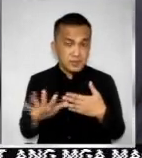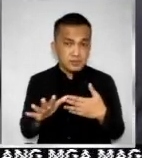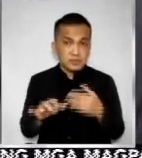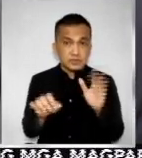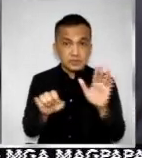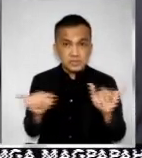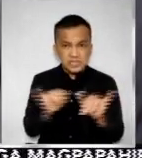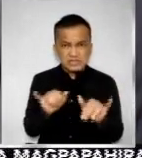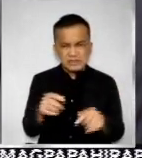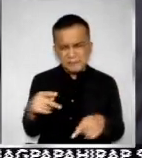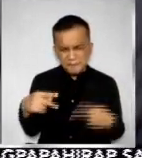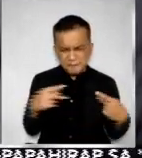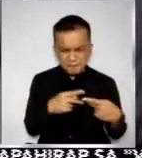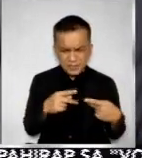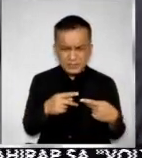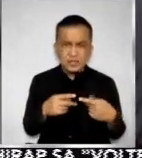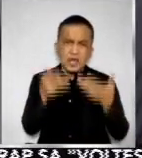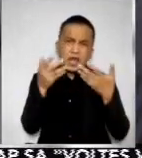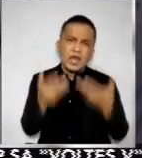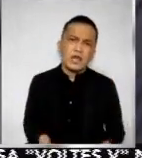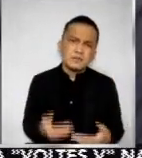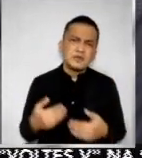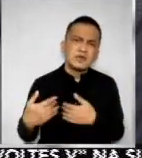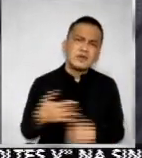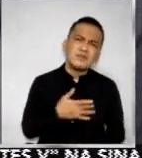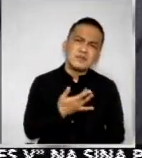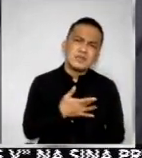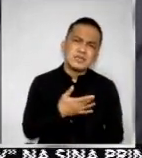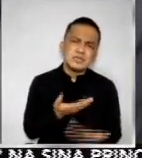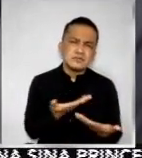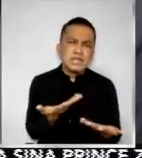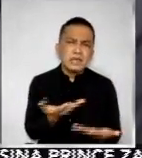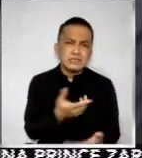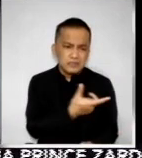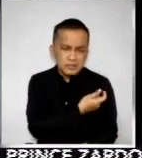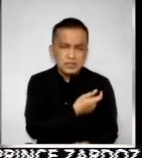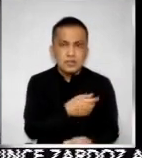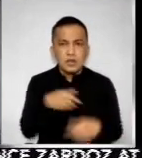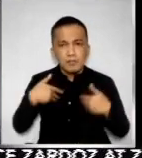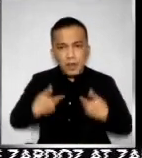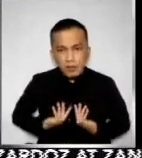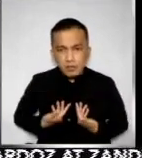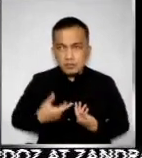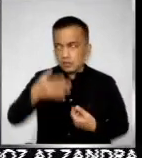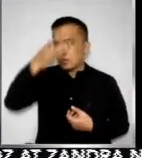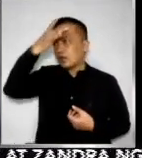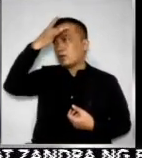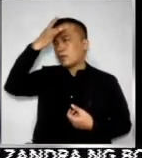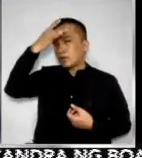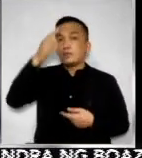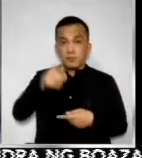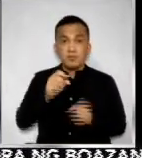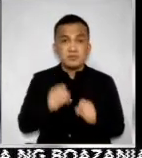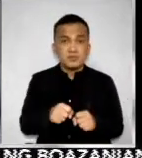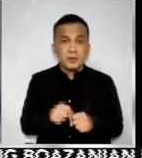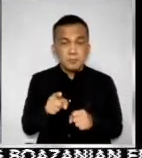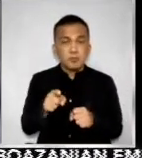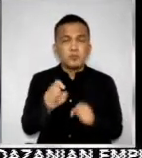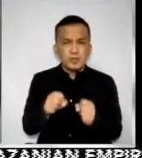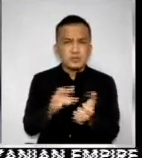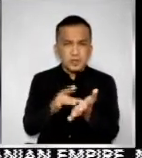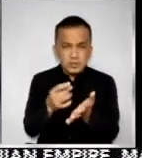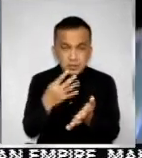bigat ng pakiramdam kung saan tinurukan, pagod o masakit na ulo. Naagapan naman daw ang mga ito, pero ang